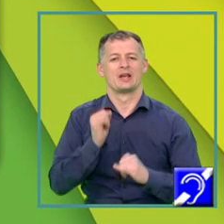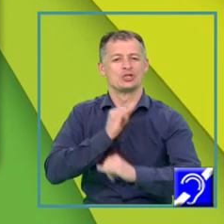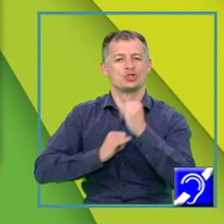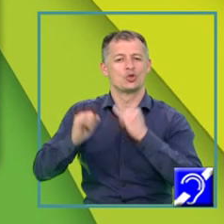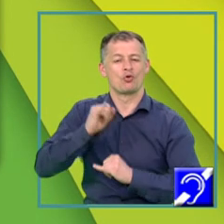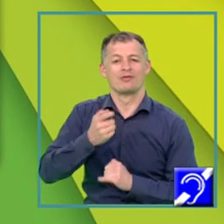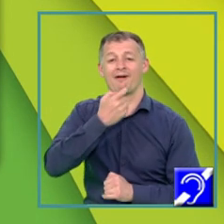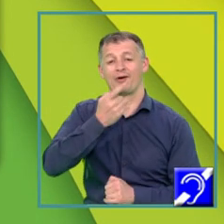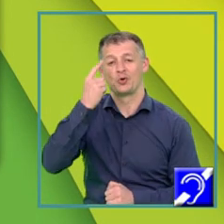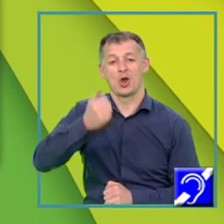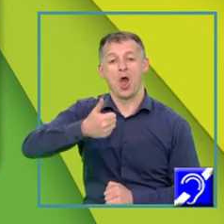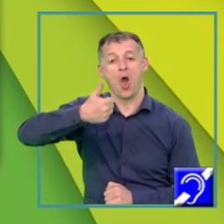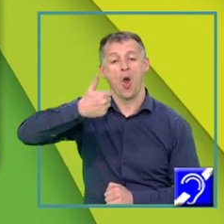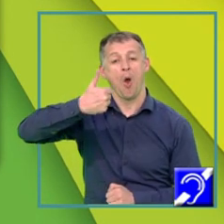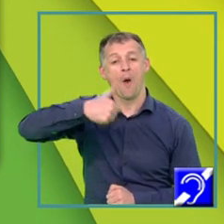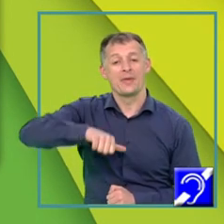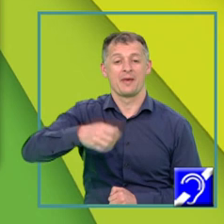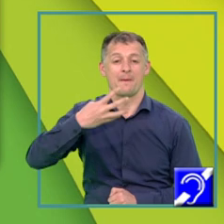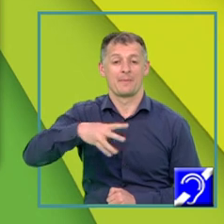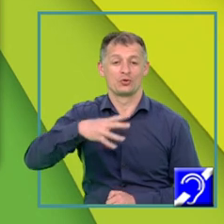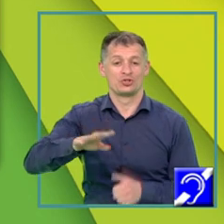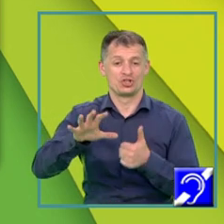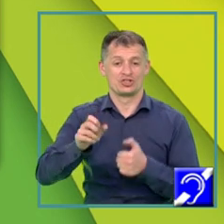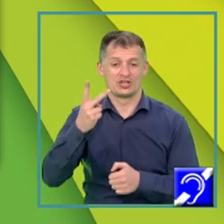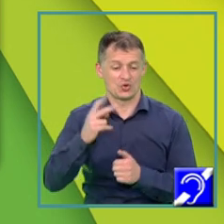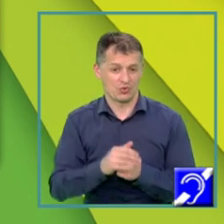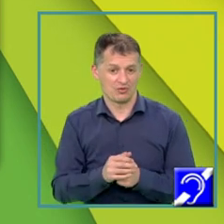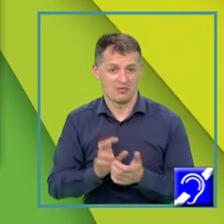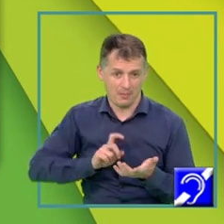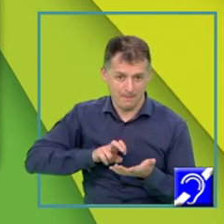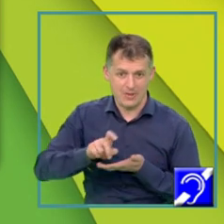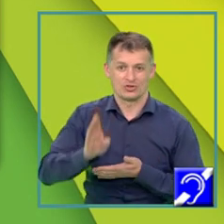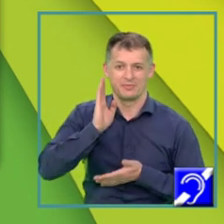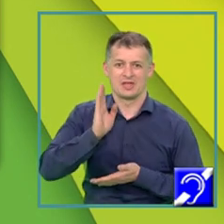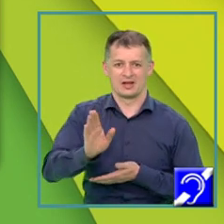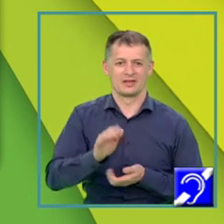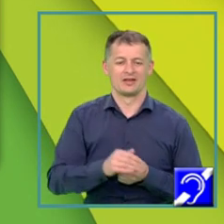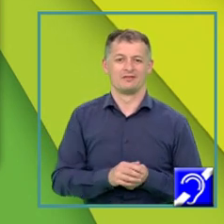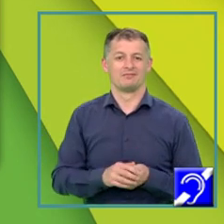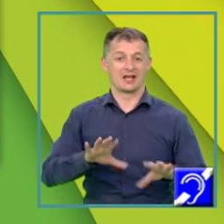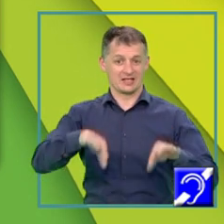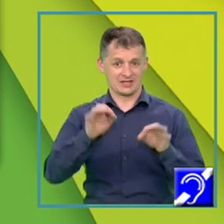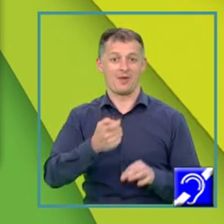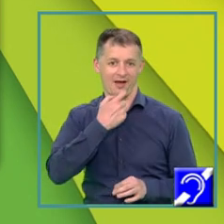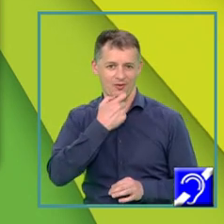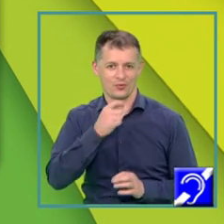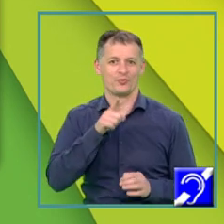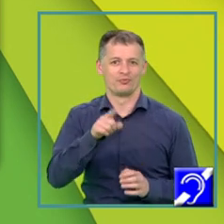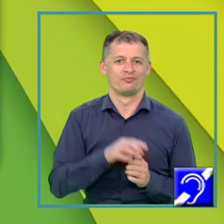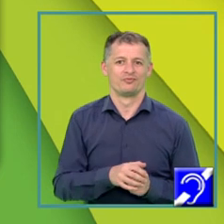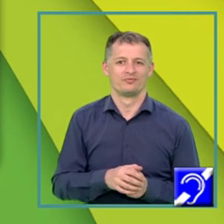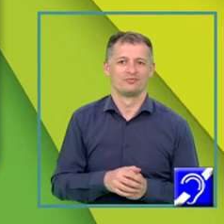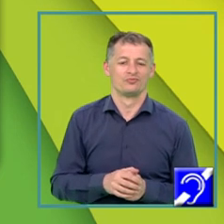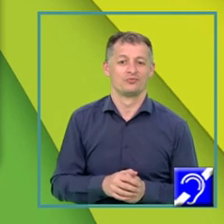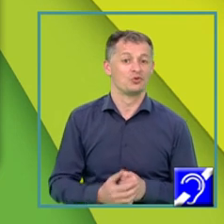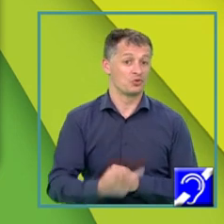în anul 1462. Limitativ, ne ducem la sursă. Regăsim anul 1462,